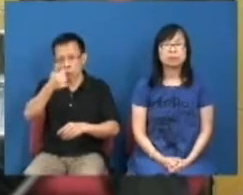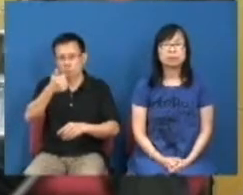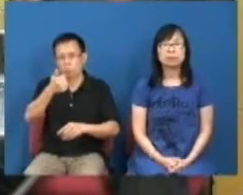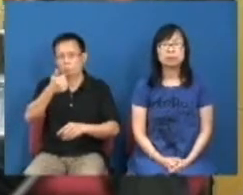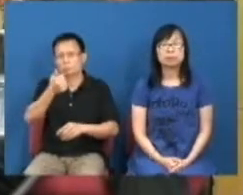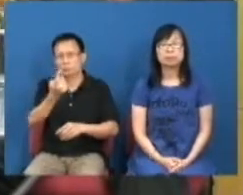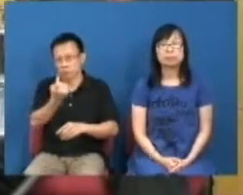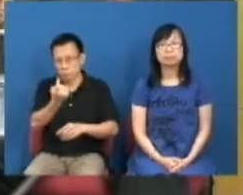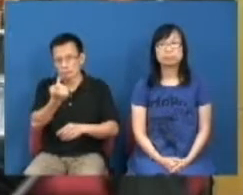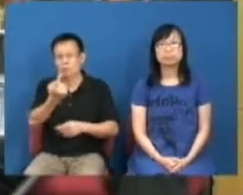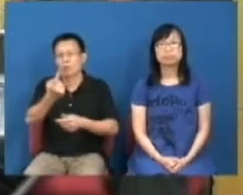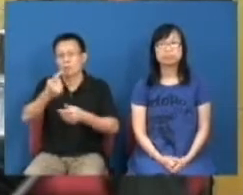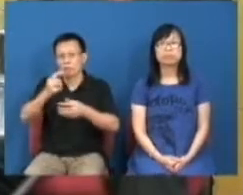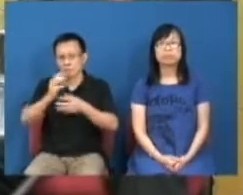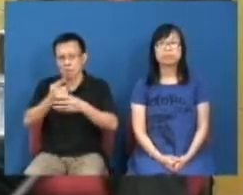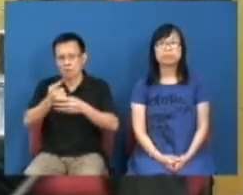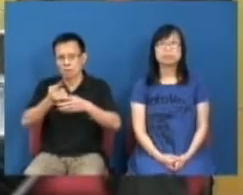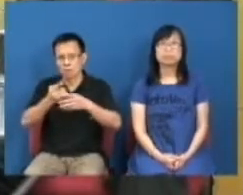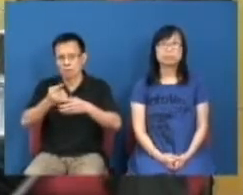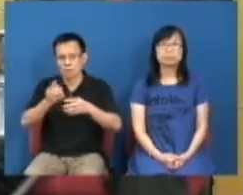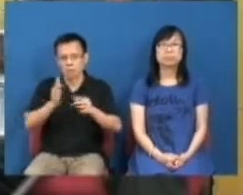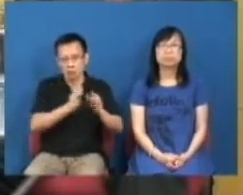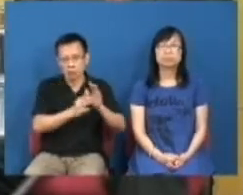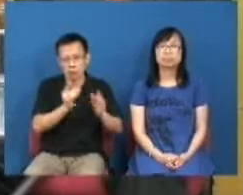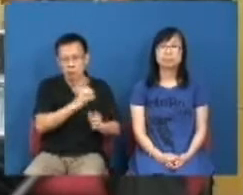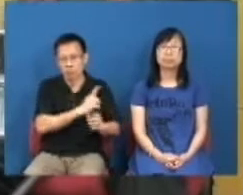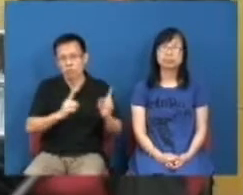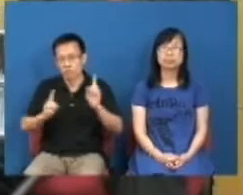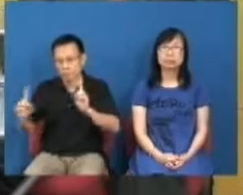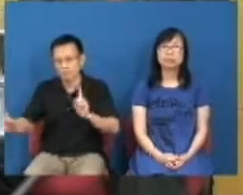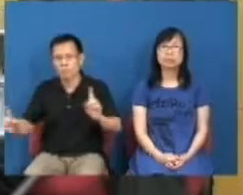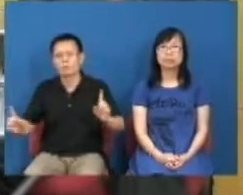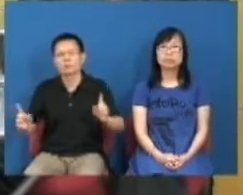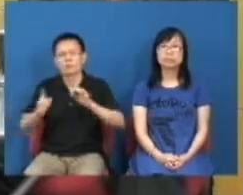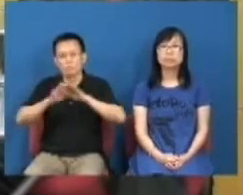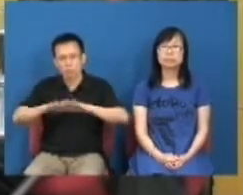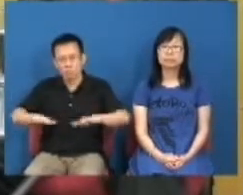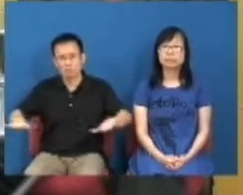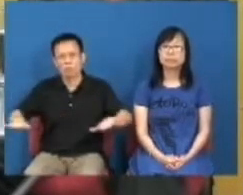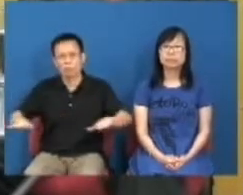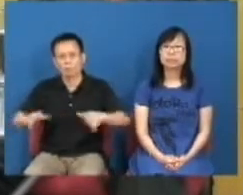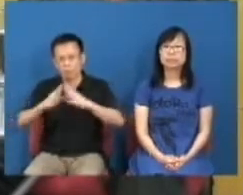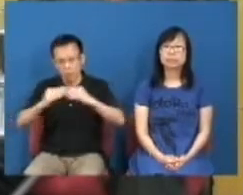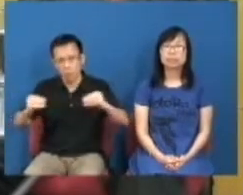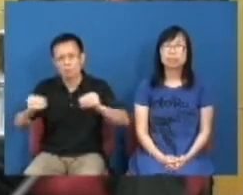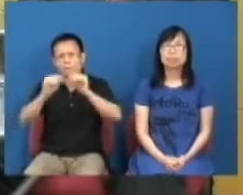可以令到大家喺和平地理性地解決個糾紛啊。咁呢個如果係攤開